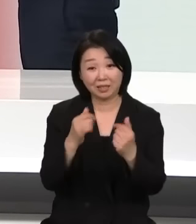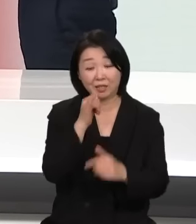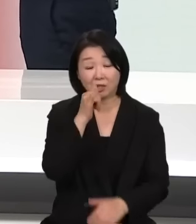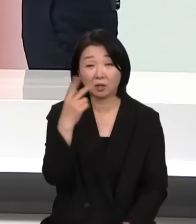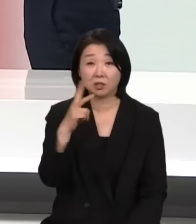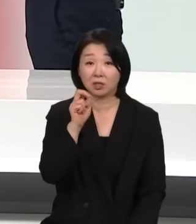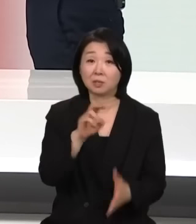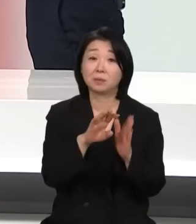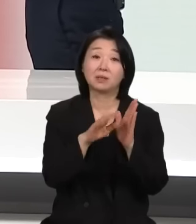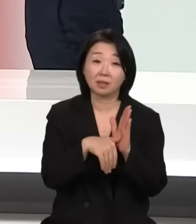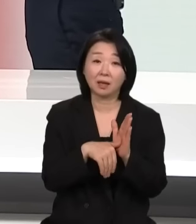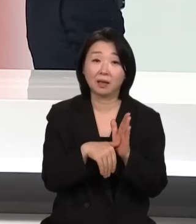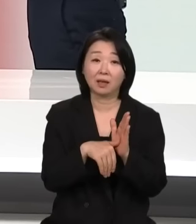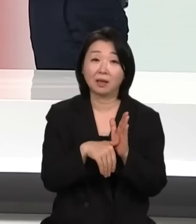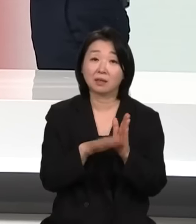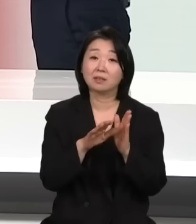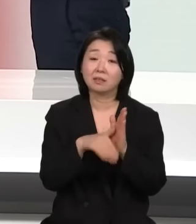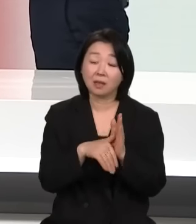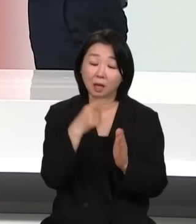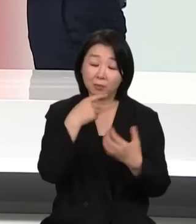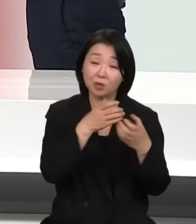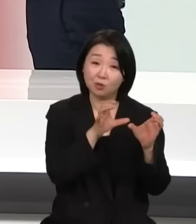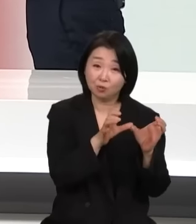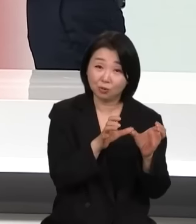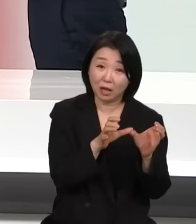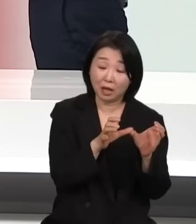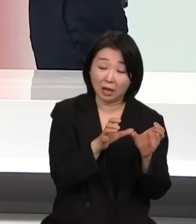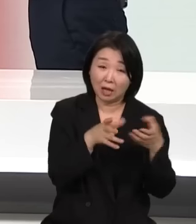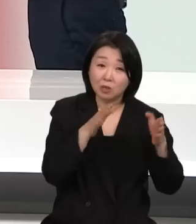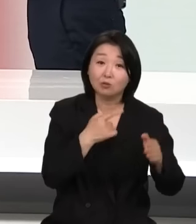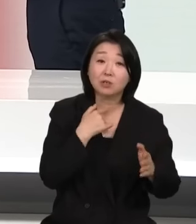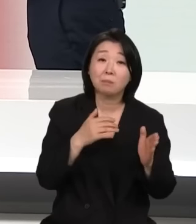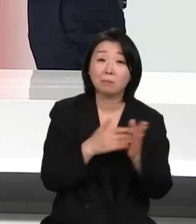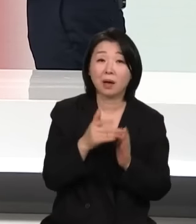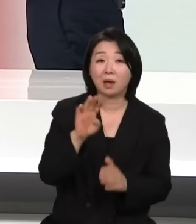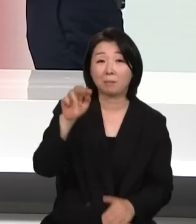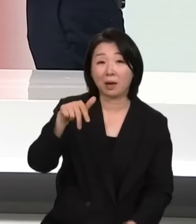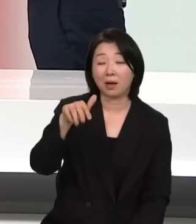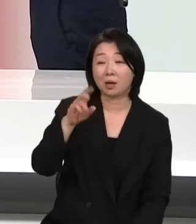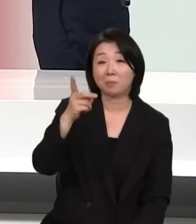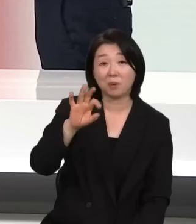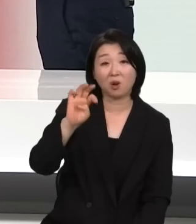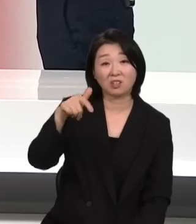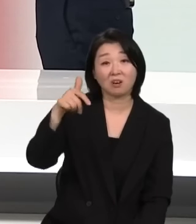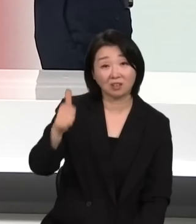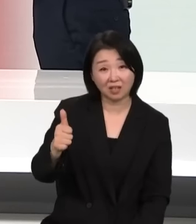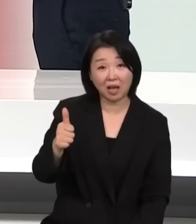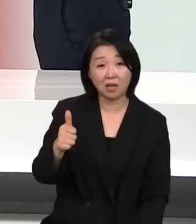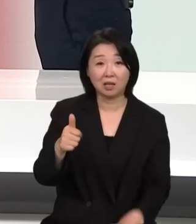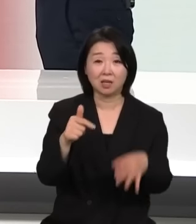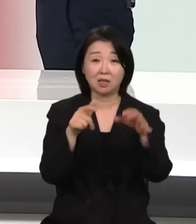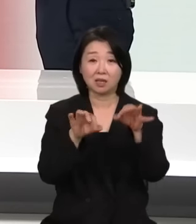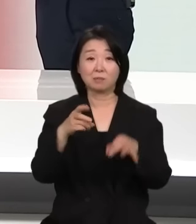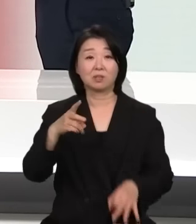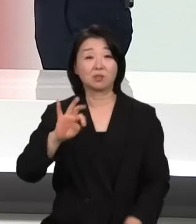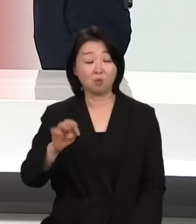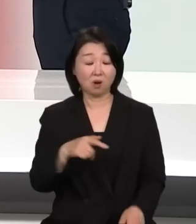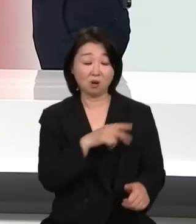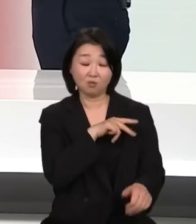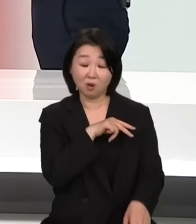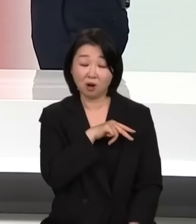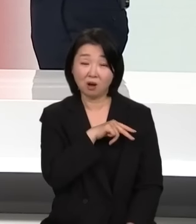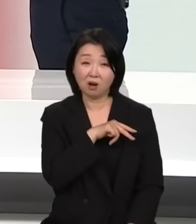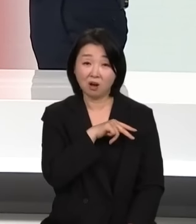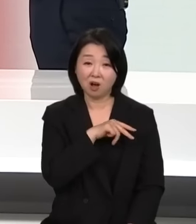2021년도 있습니다 당시도 이제 민주당 출신의 박병서 의장이었던 당시 이제 김승원 의원이 민주당이 주장하던